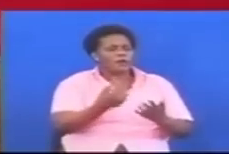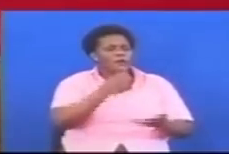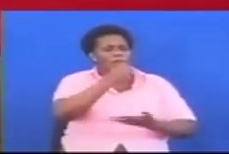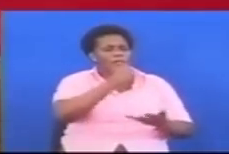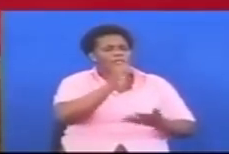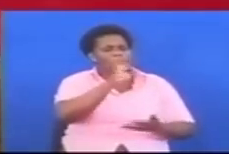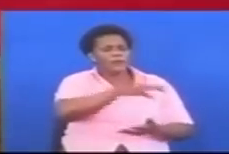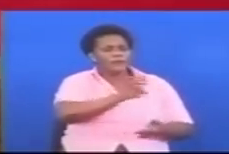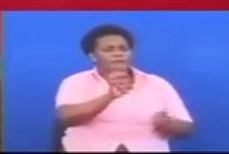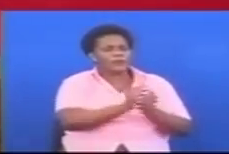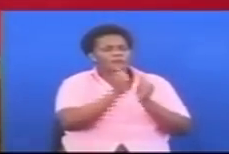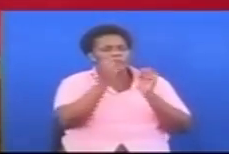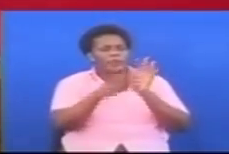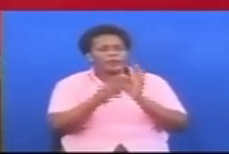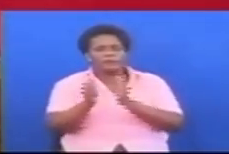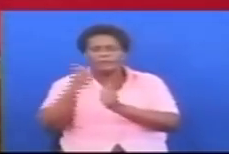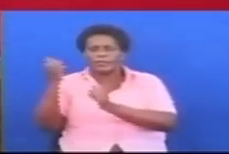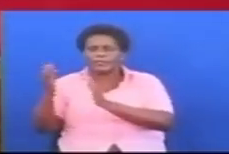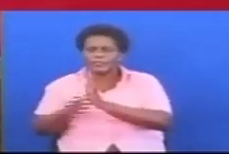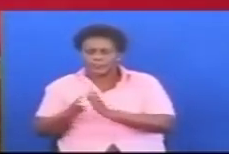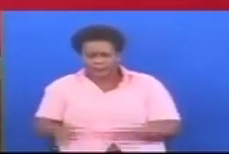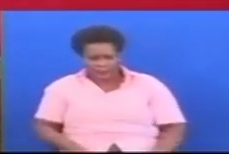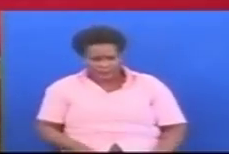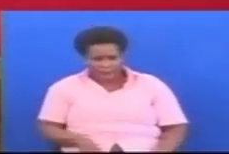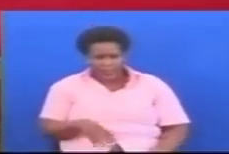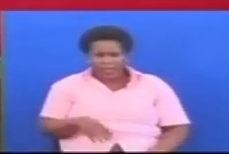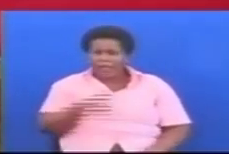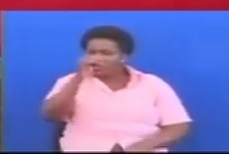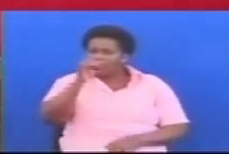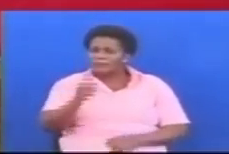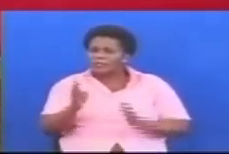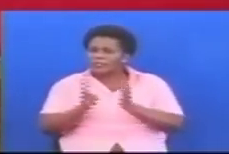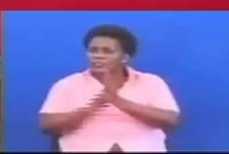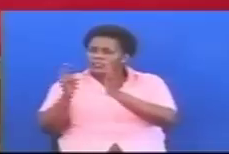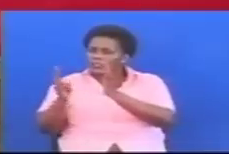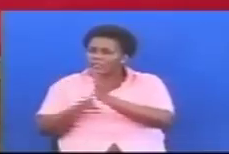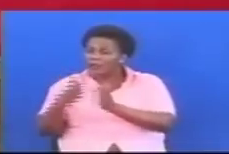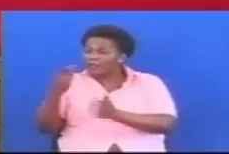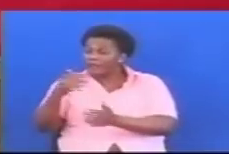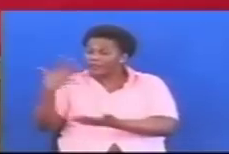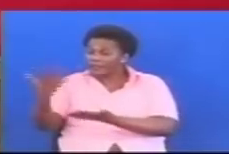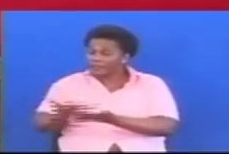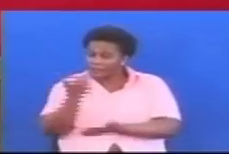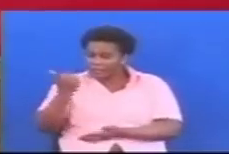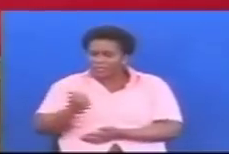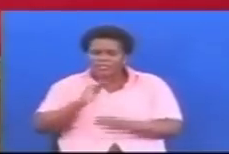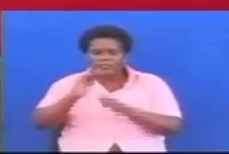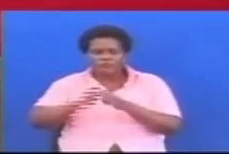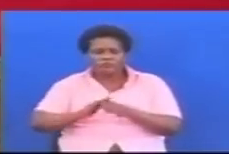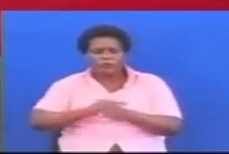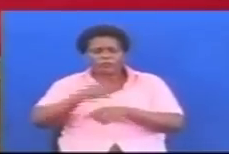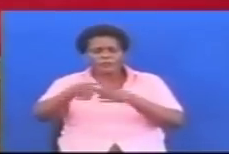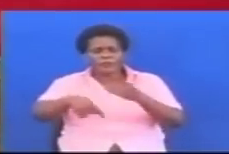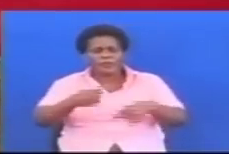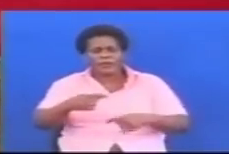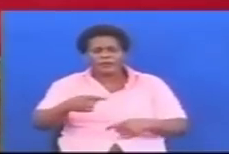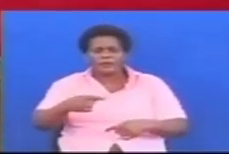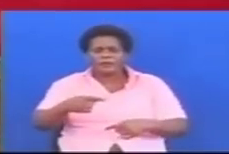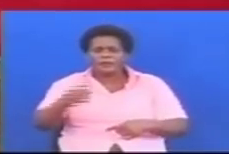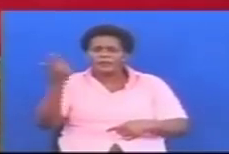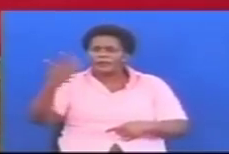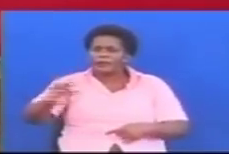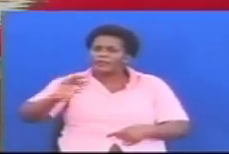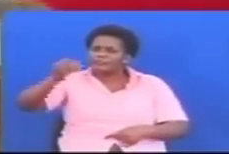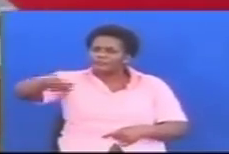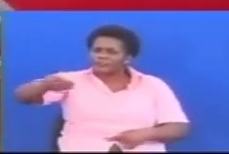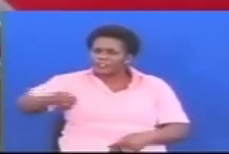asilimia 67 ya fedha zilizopatikana kutumika katika miradi mbalimbali ya maendeleo ya maji vijijini zinatokana na makusanyo ya mfuko wa